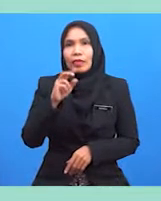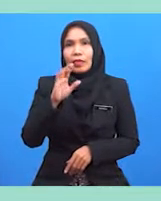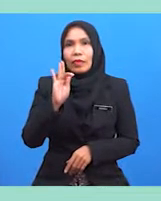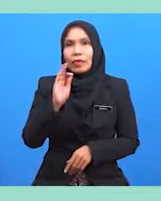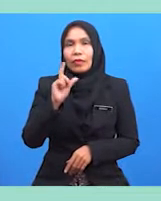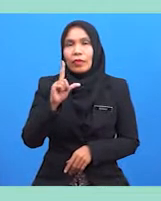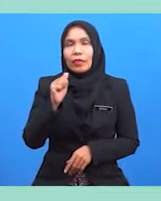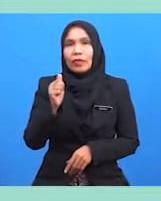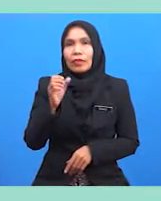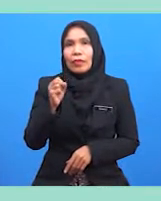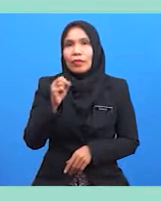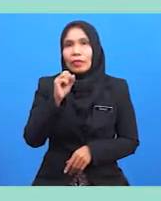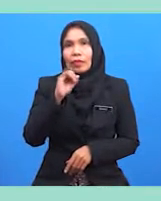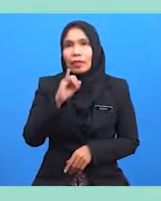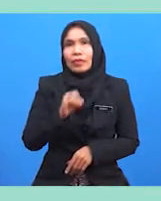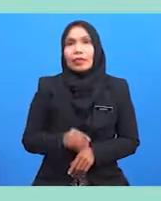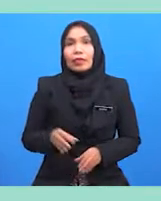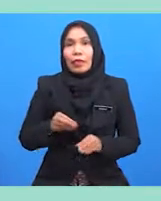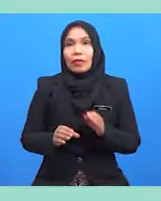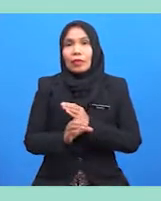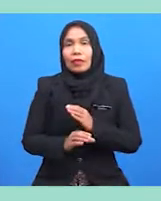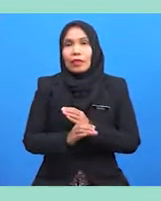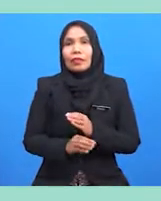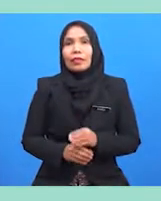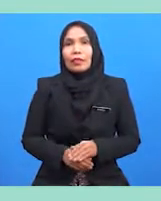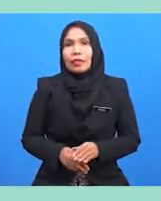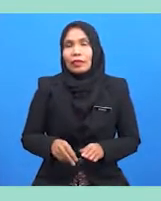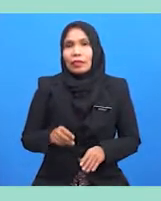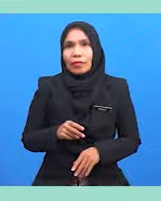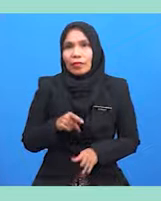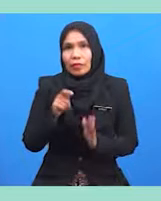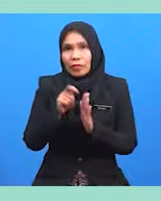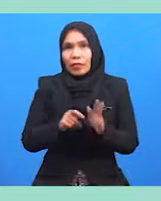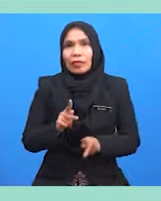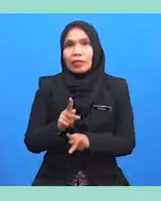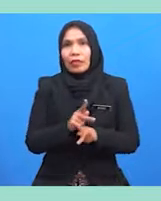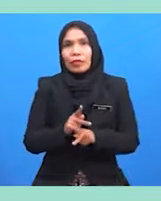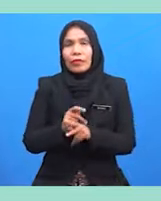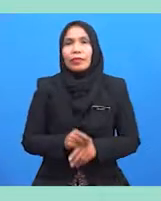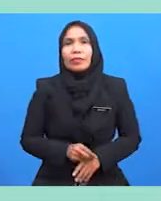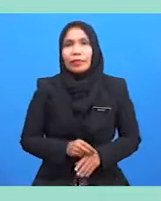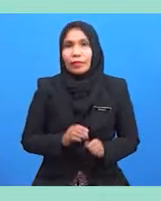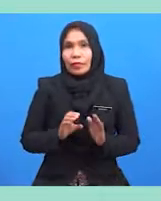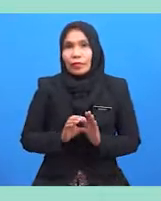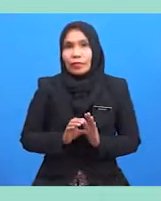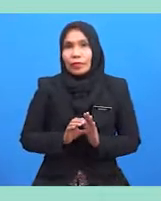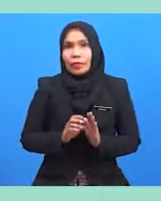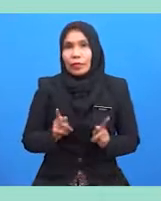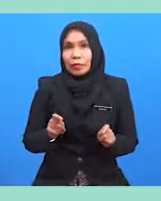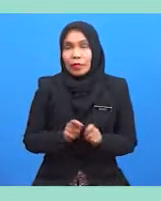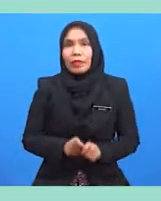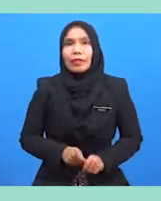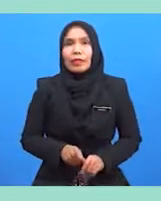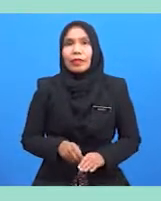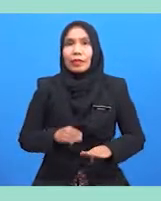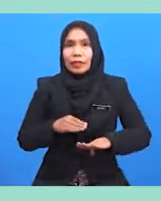Antara alat dasar kewangan yang digunakan oleh Bank Pusat adalah seperti nisbah rizab berkanun,